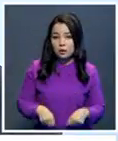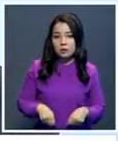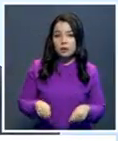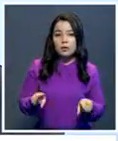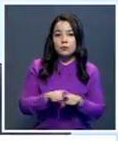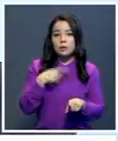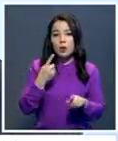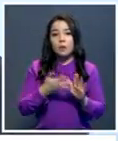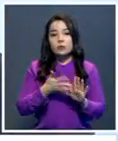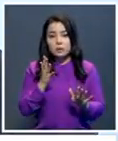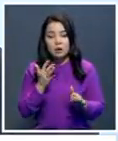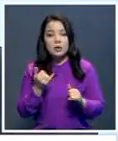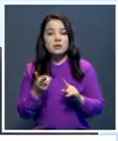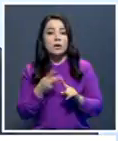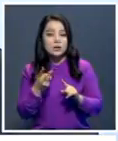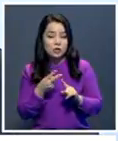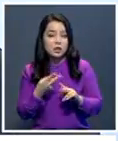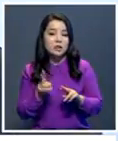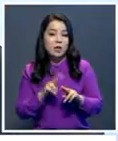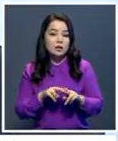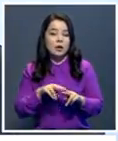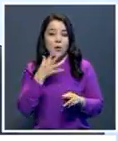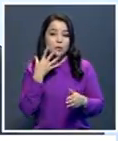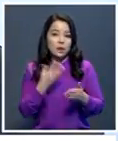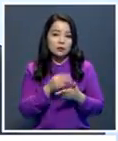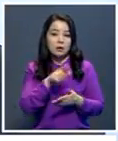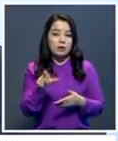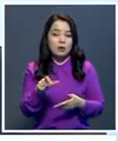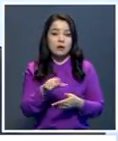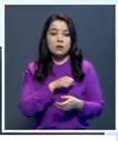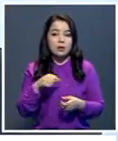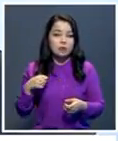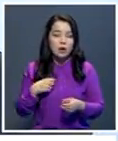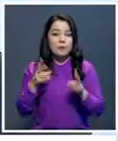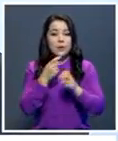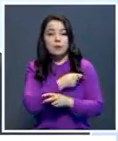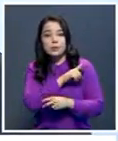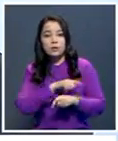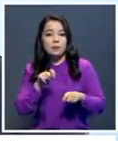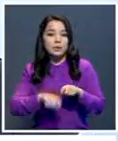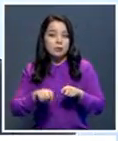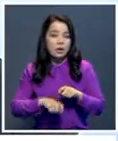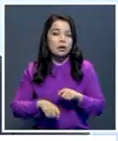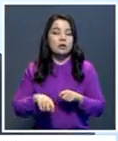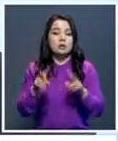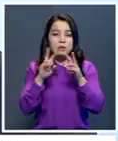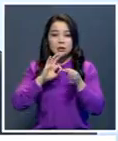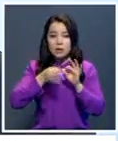Бірінші очередте, екіншіден олардың тиісті медосмотр өту, скринингтер